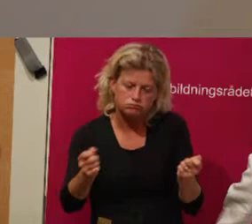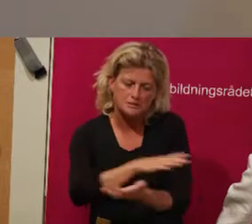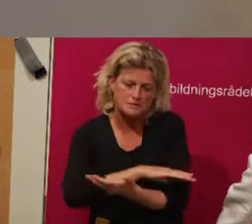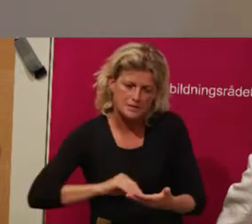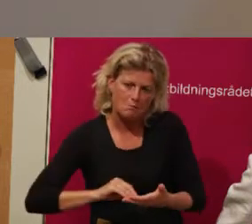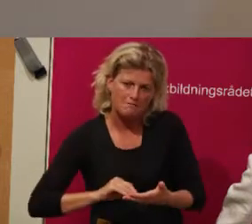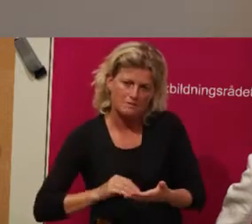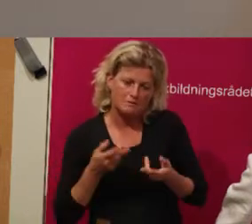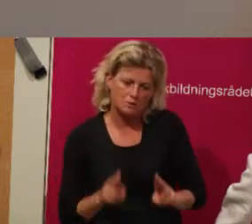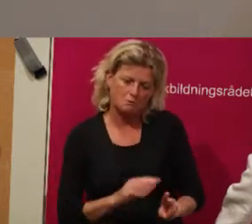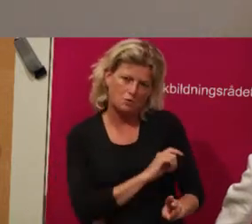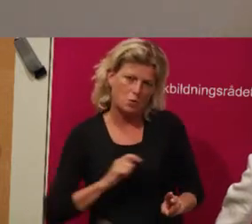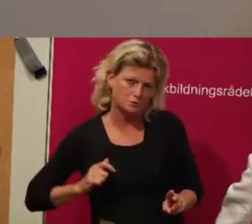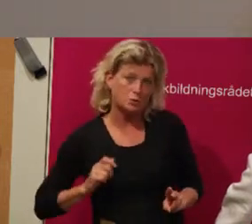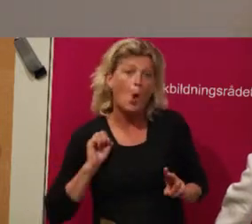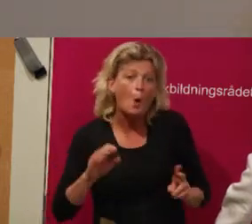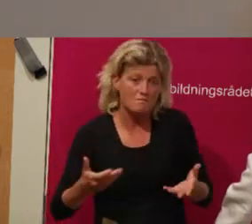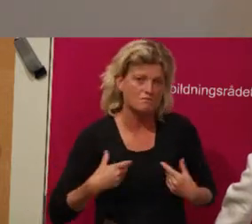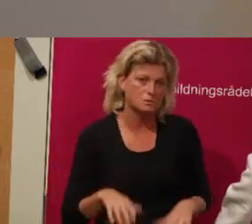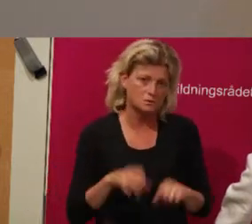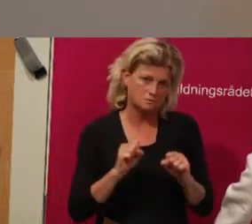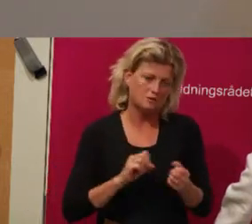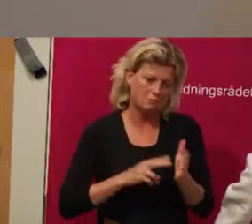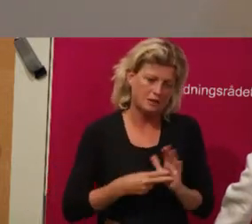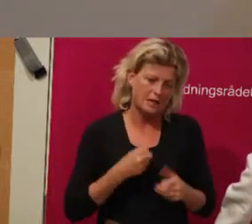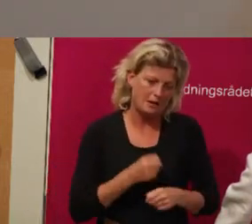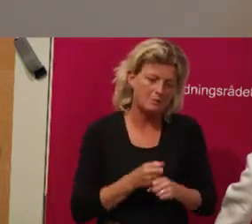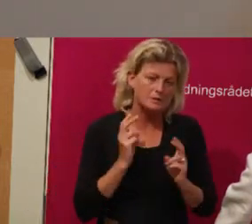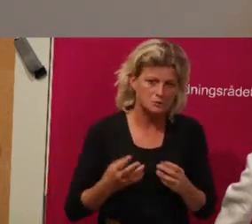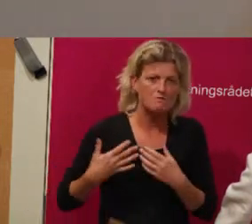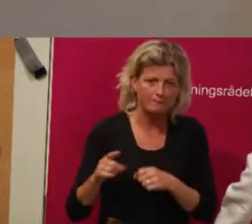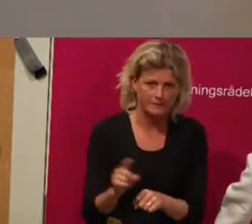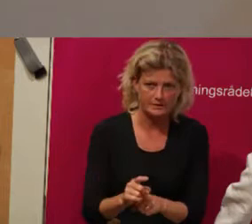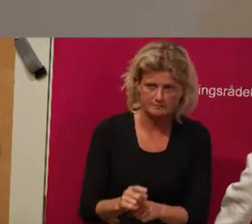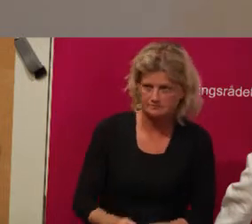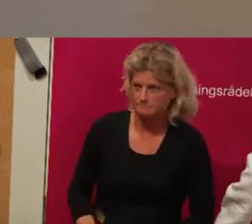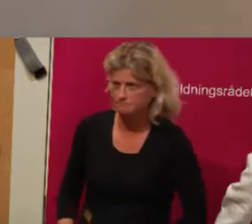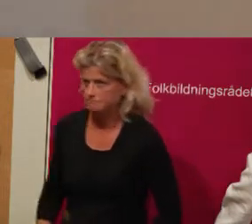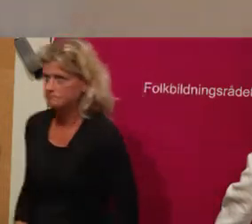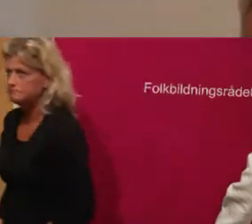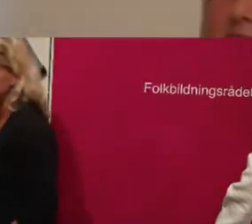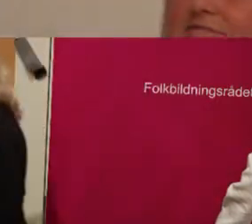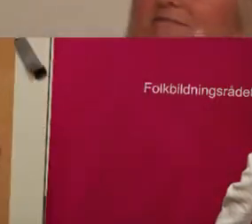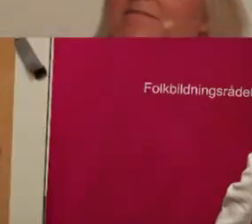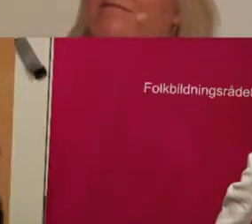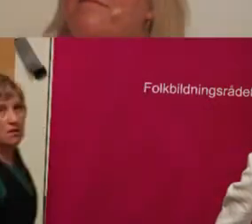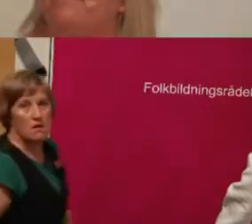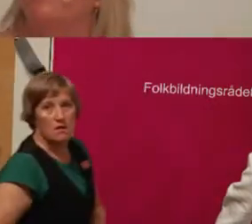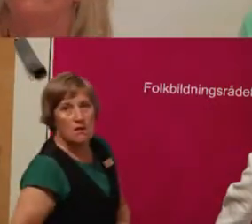sammanfattande omdöme, om det blir så att vi får det här ansvaret. Mm. Nu var det nog Torsten först, eller var det där uppe först?